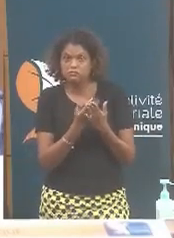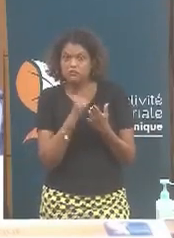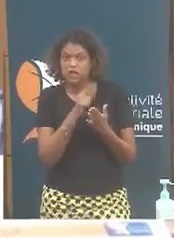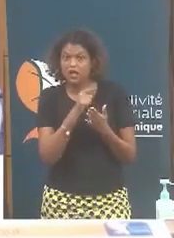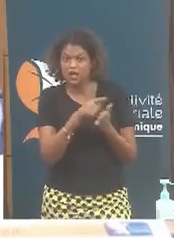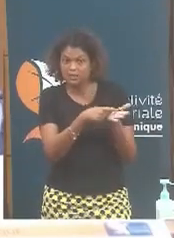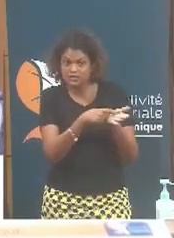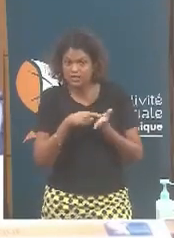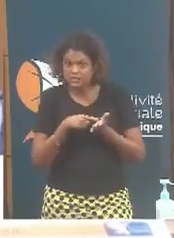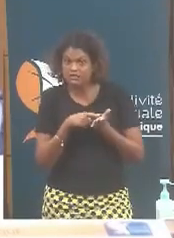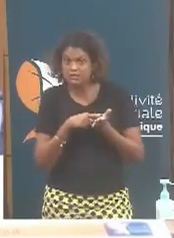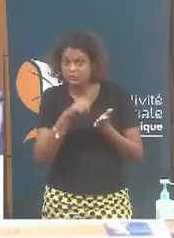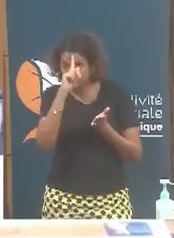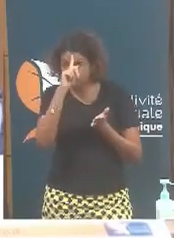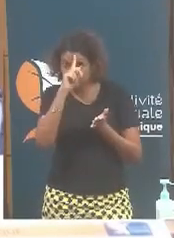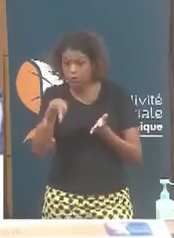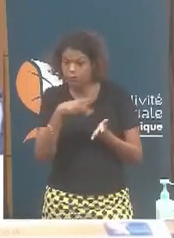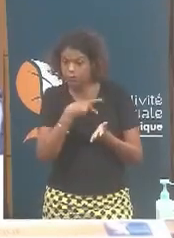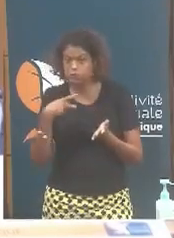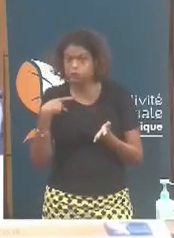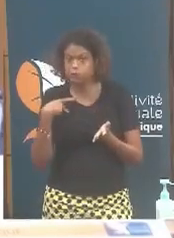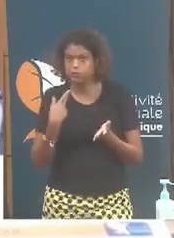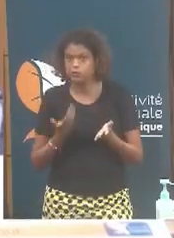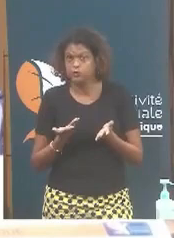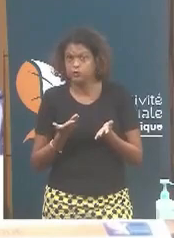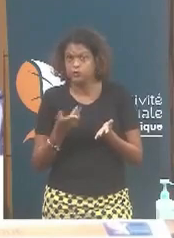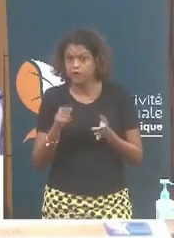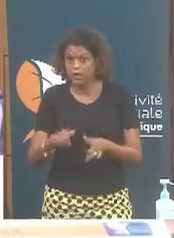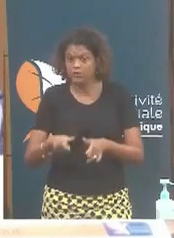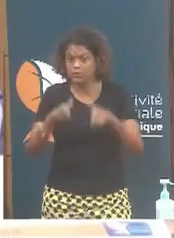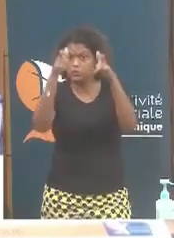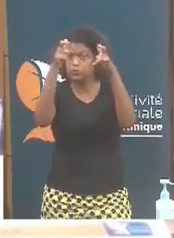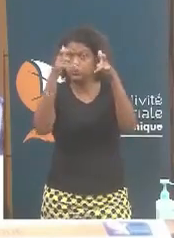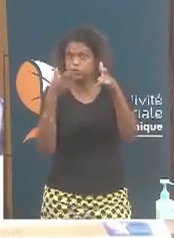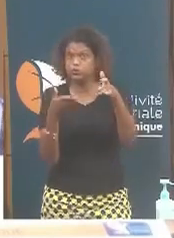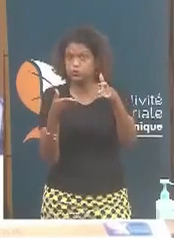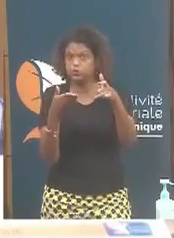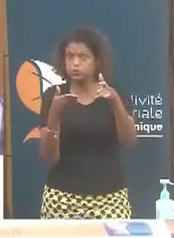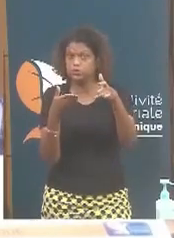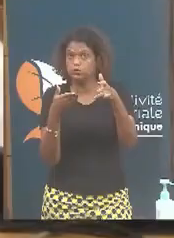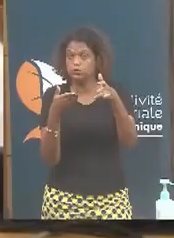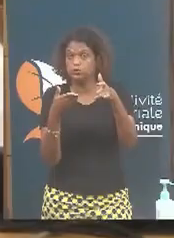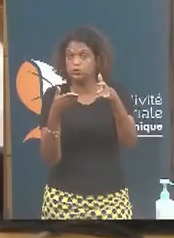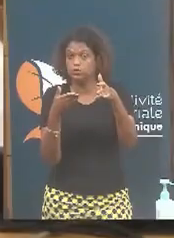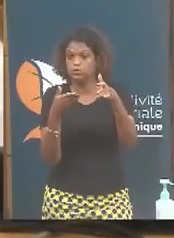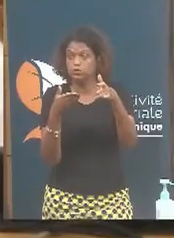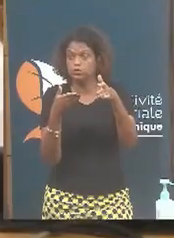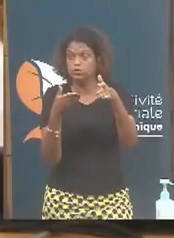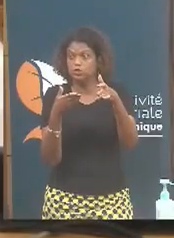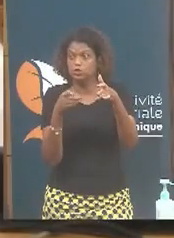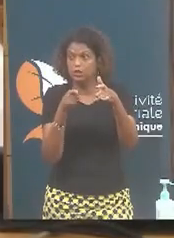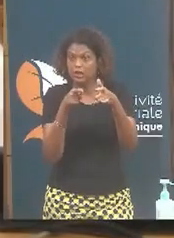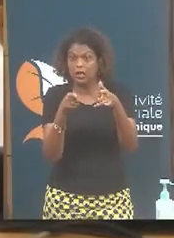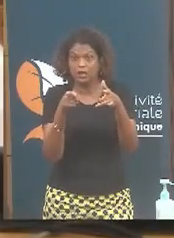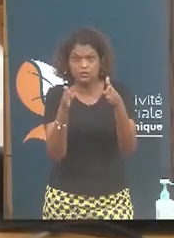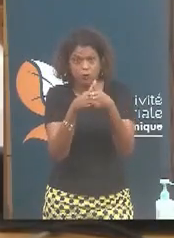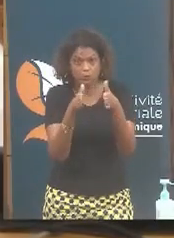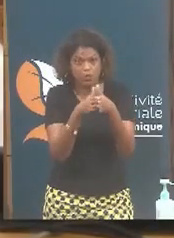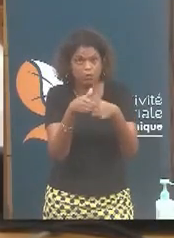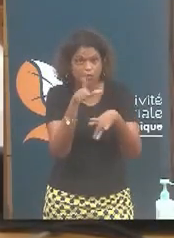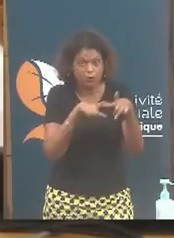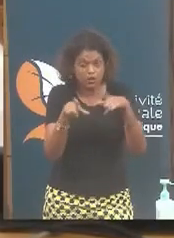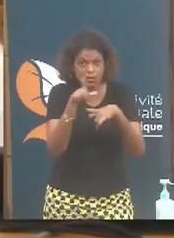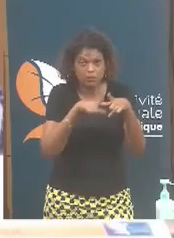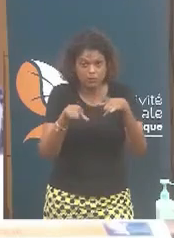des dettes parce que le propriétaire de la tour n'arrêtait de demander son loyer? Mais à qui il le